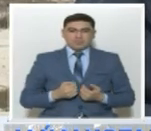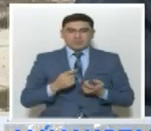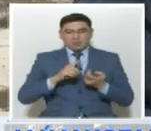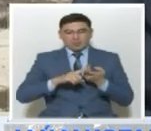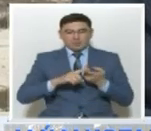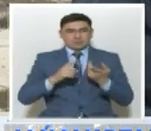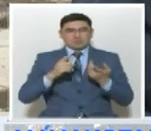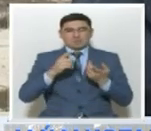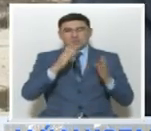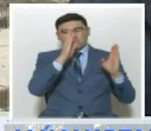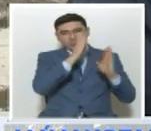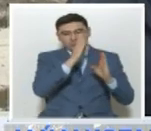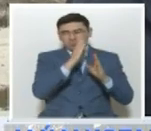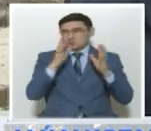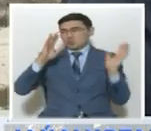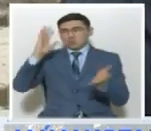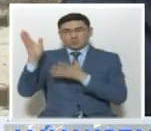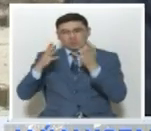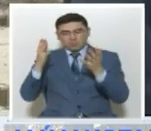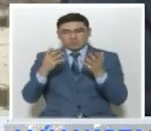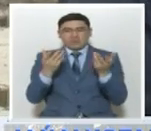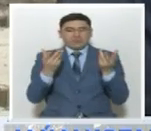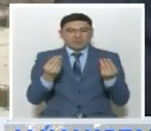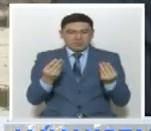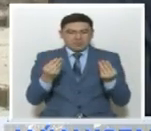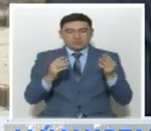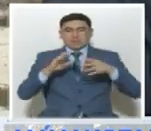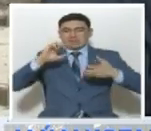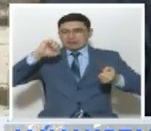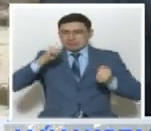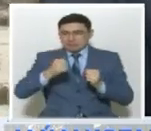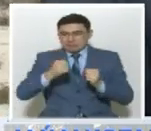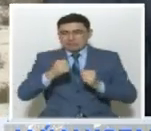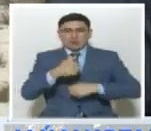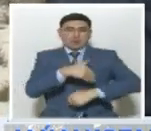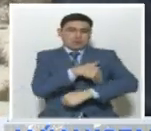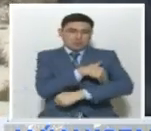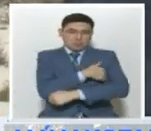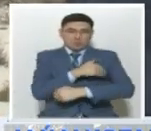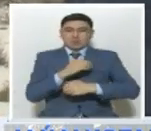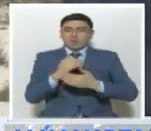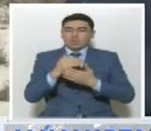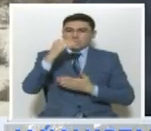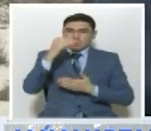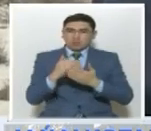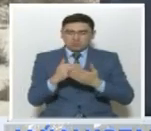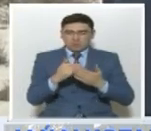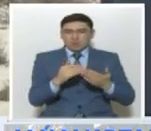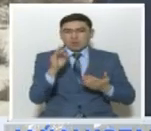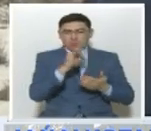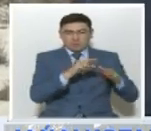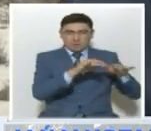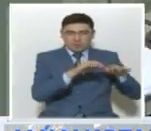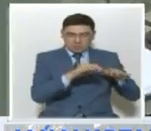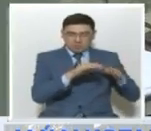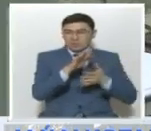Направление, скорость ветра, влажность, давление, температура. И с компьютера мы уже данные снимаем